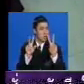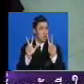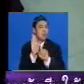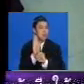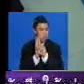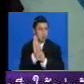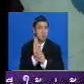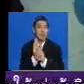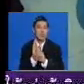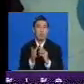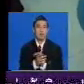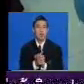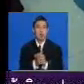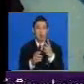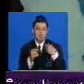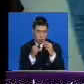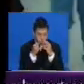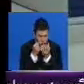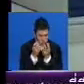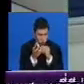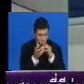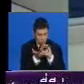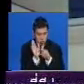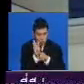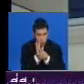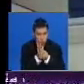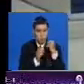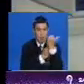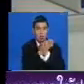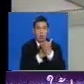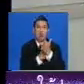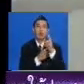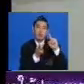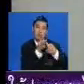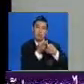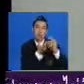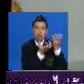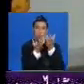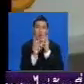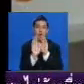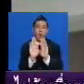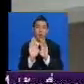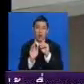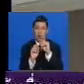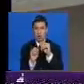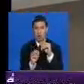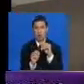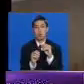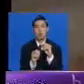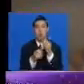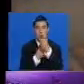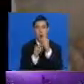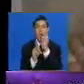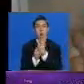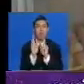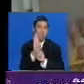ขณะที่เชื้อจากประเทศรัสเซียถูกนำไปเก็บไว้ในห้องควบคุมอุณหภูมิลบ 20 องศาเซลเซียสและอีก2สัปดาห์ข้างหน้าองค์การเ